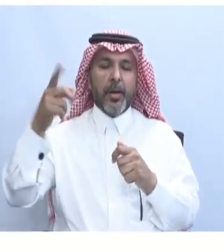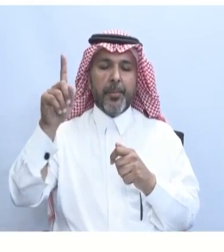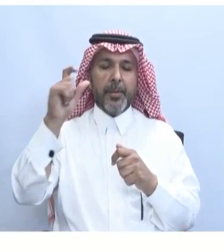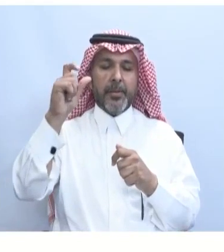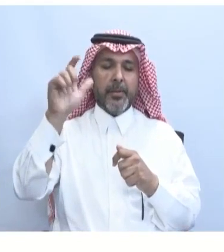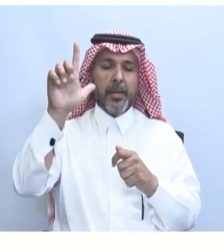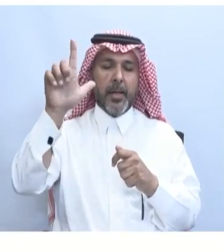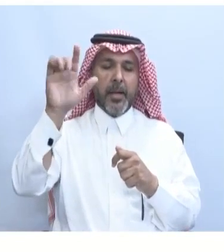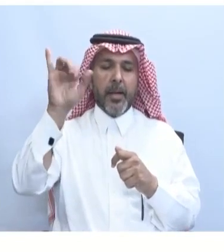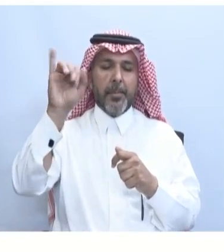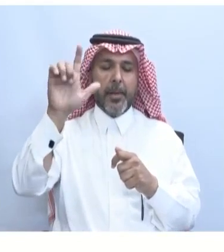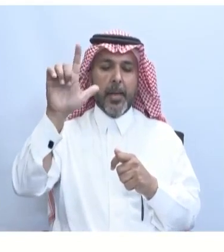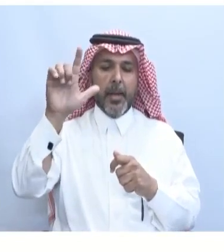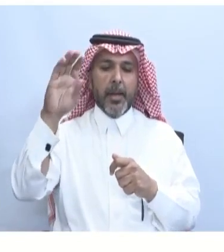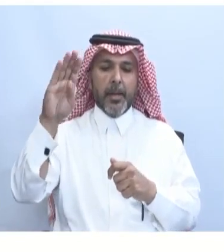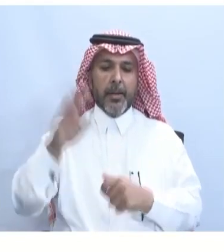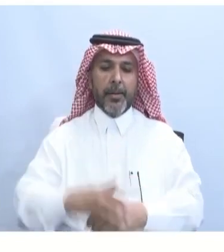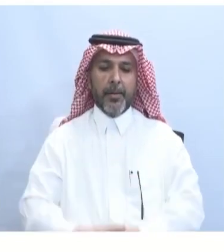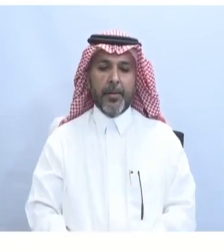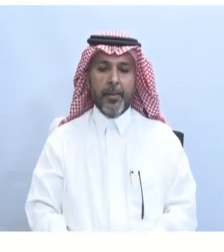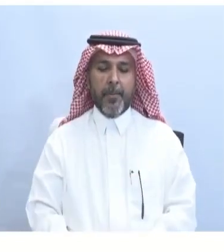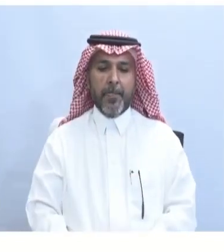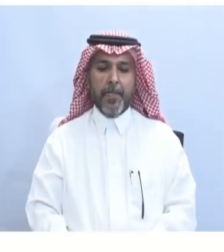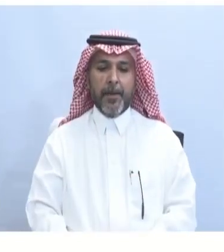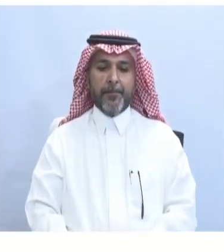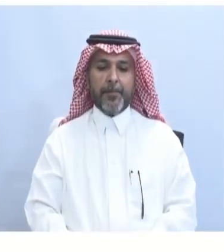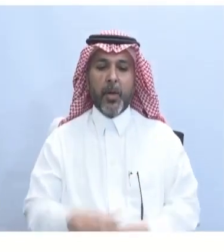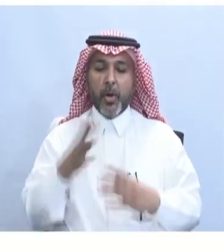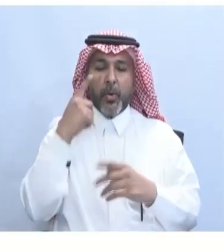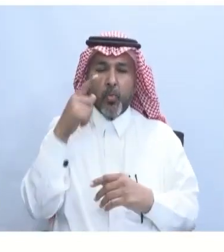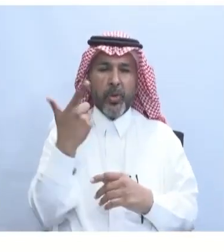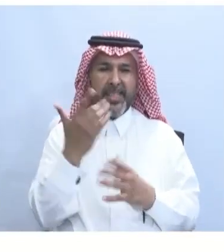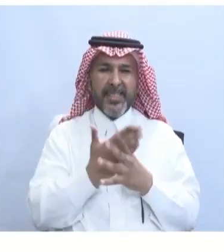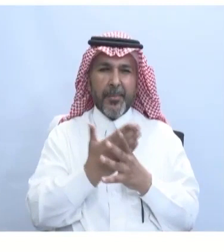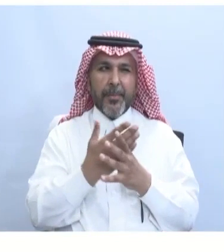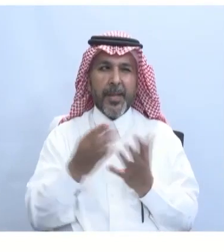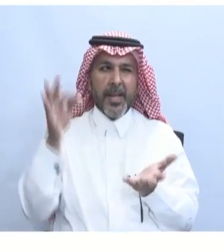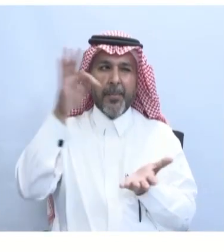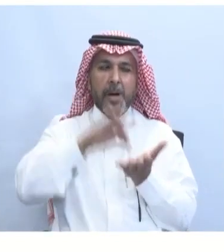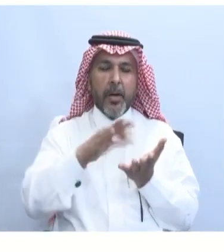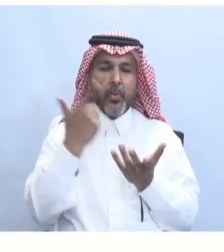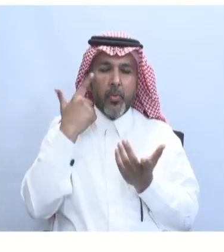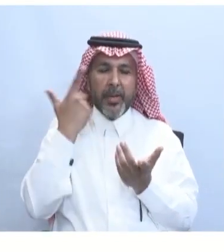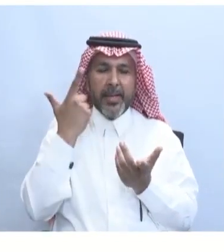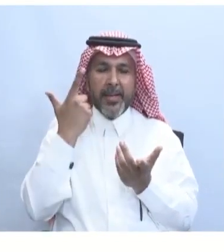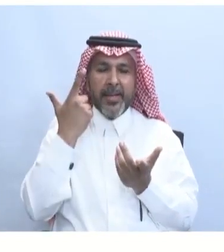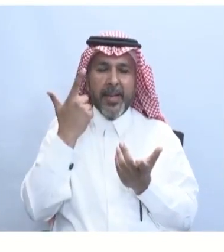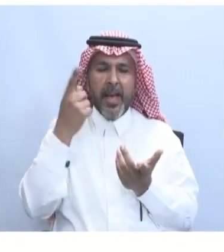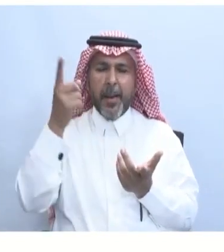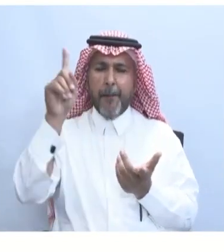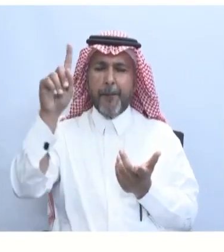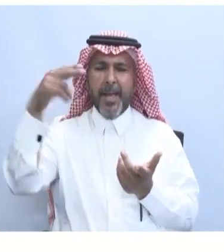صحيح العباره خاطئه عفوا العباره خاطئه ما الخطا في هذه العباره رائعين نعم